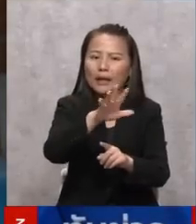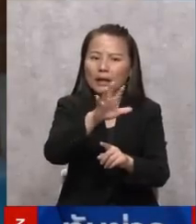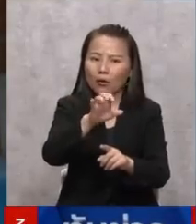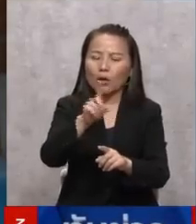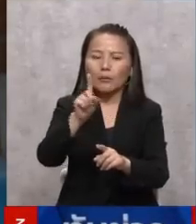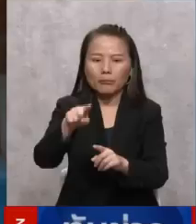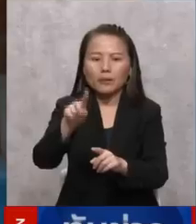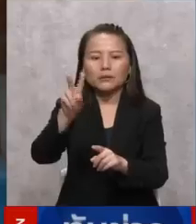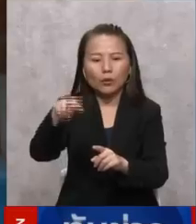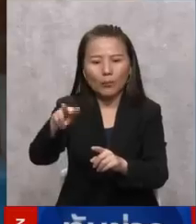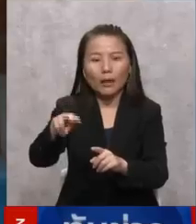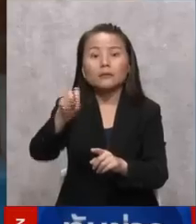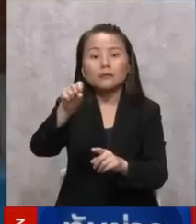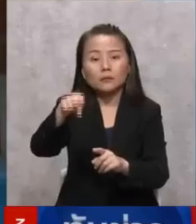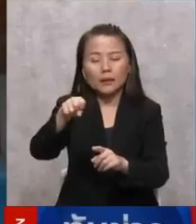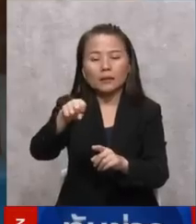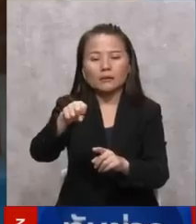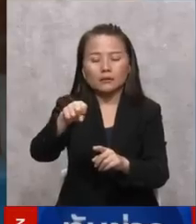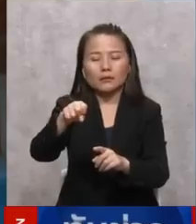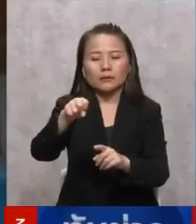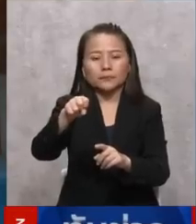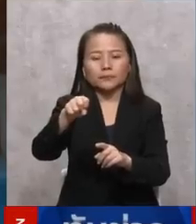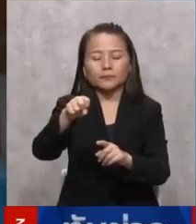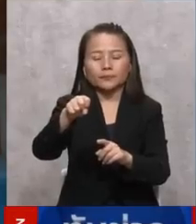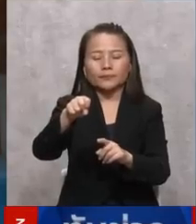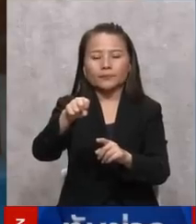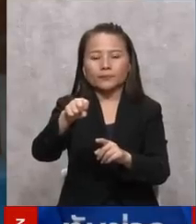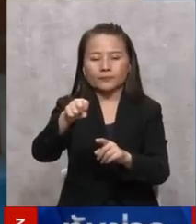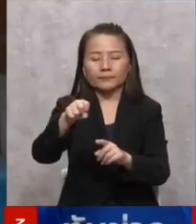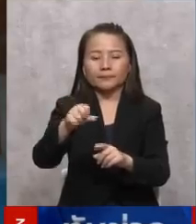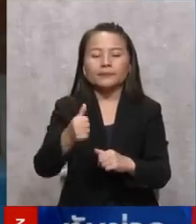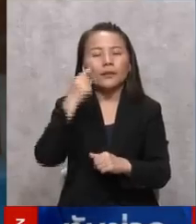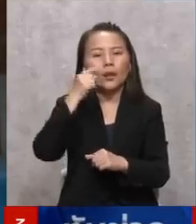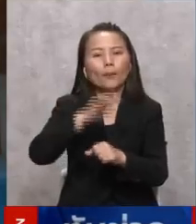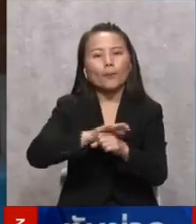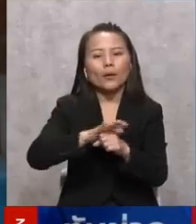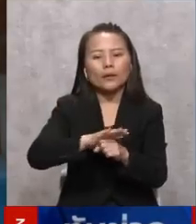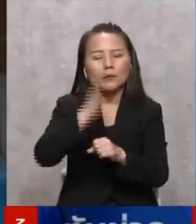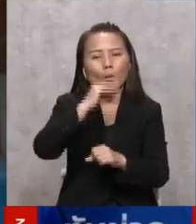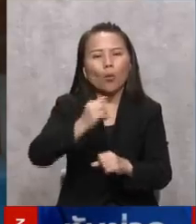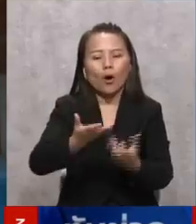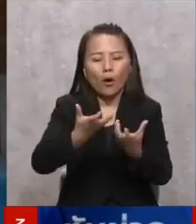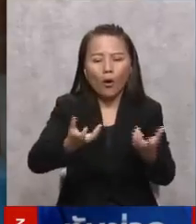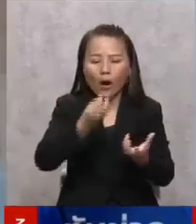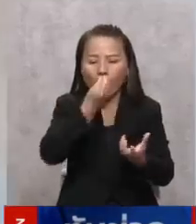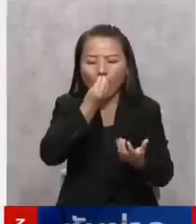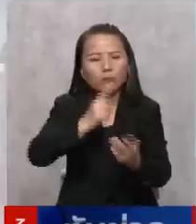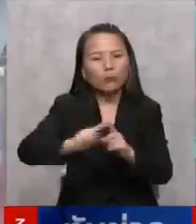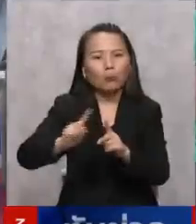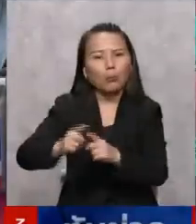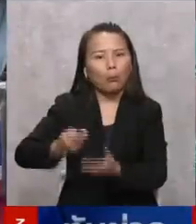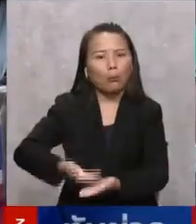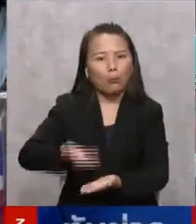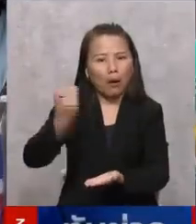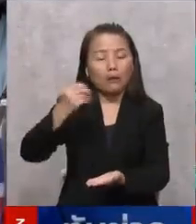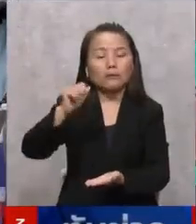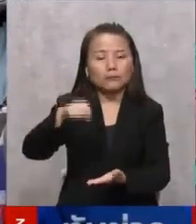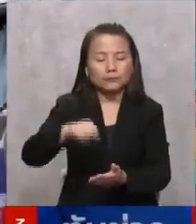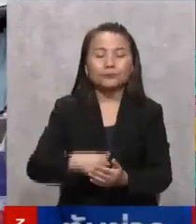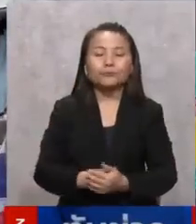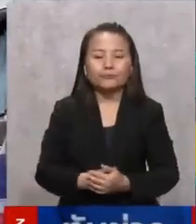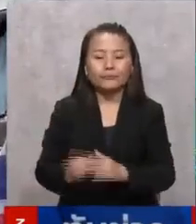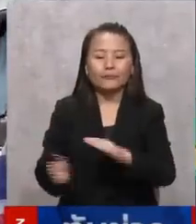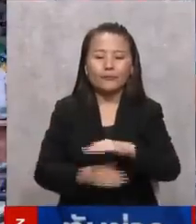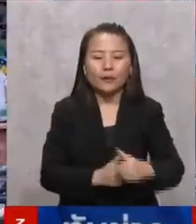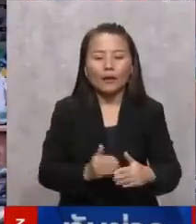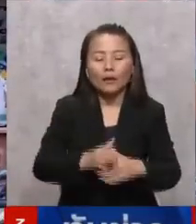2,000 ประมาณเนี้ยถึงจะพออยู่ได้เพราะของเข้าของแพงทุกอย่าง สำหรับเบี้ยยัง